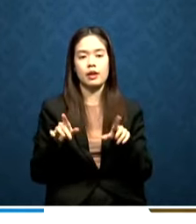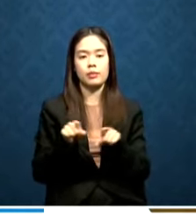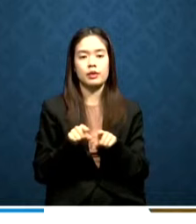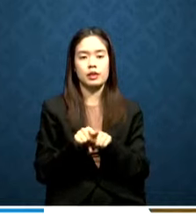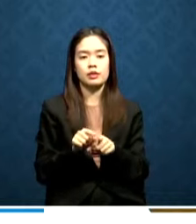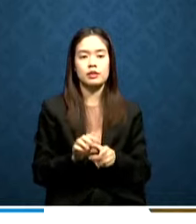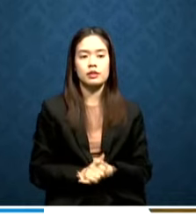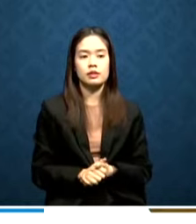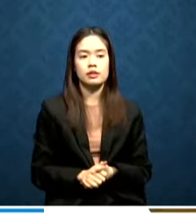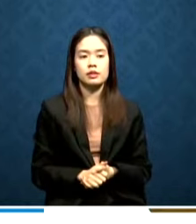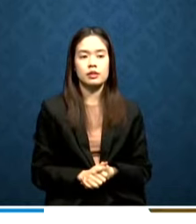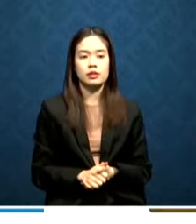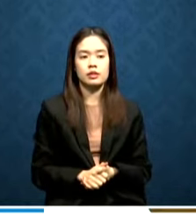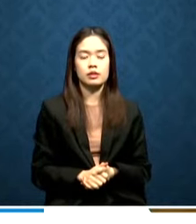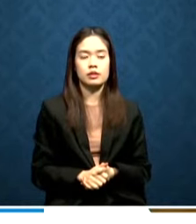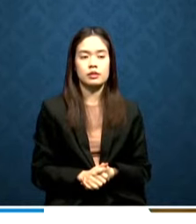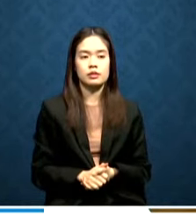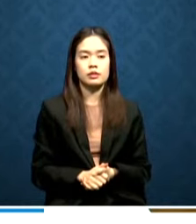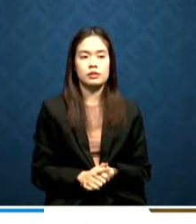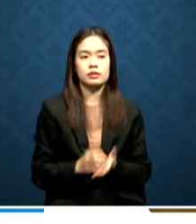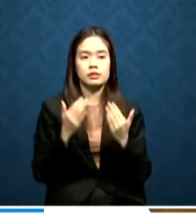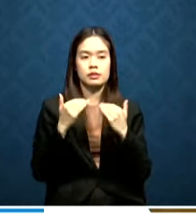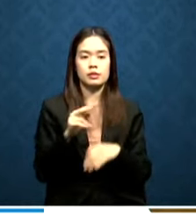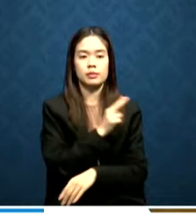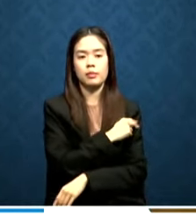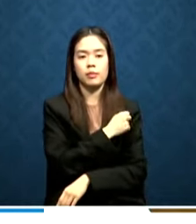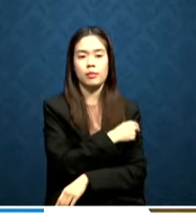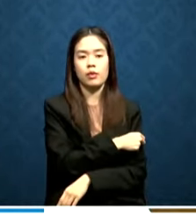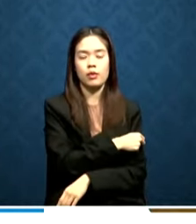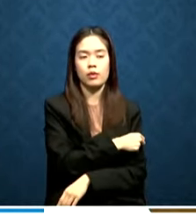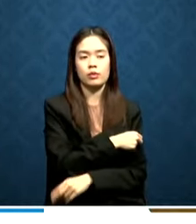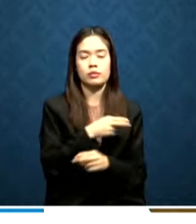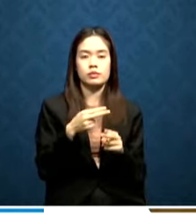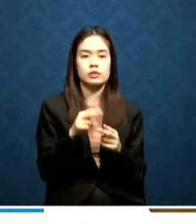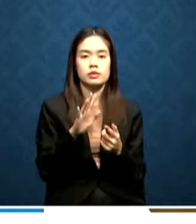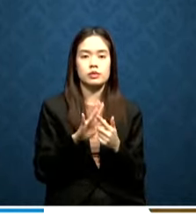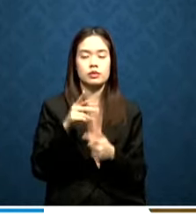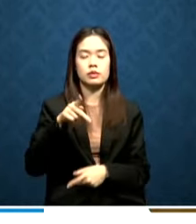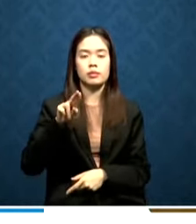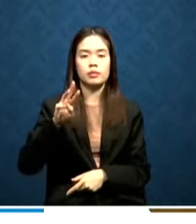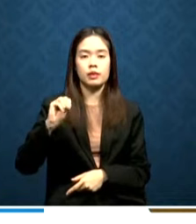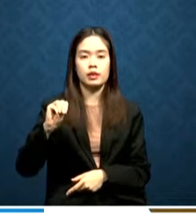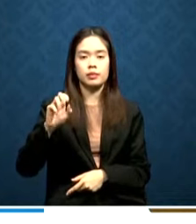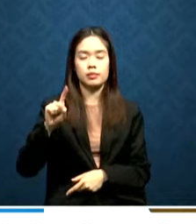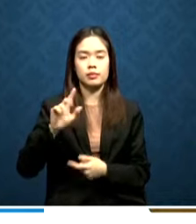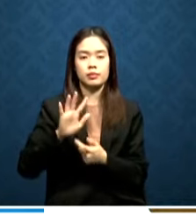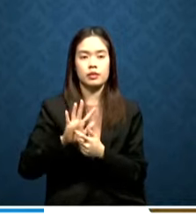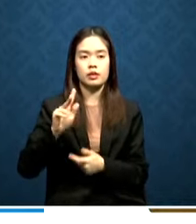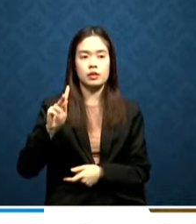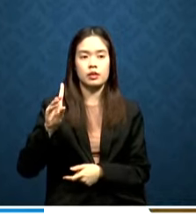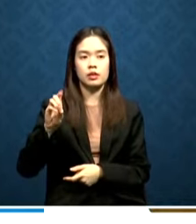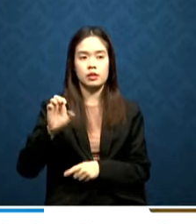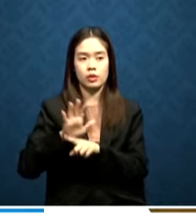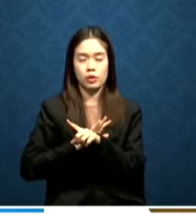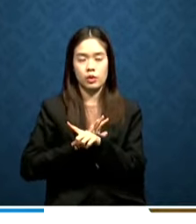ายกันเยอะนะครับเดี๋ยวของนายแพทย์เปรมศักดิ์นะครับท่านสวนะครับวิกฤตเรื่องรัฐธรรมนูญก็ขอบคุณท่าน